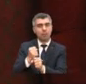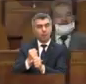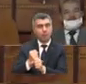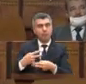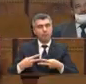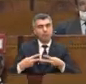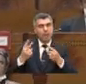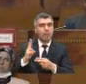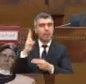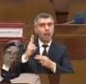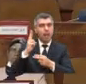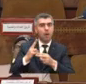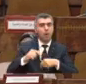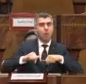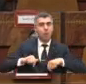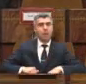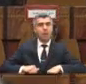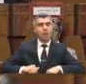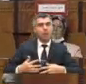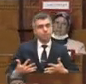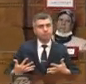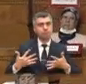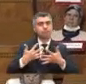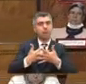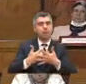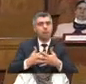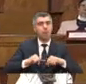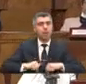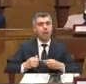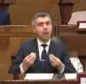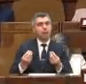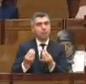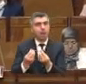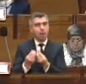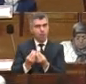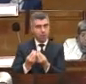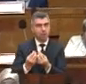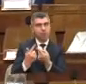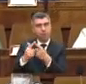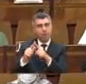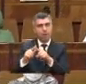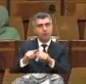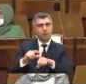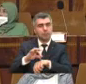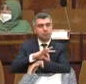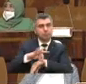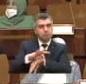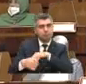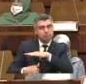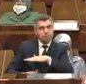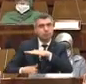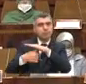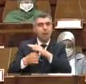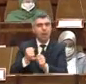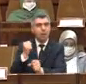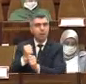الوزارة بالتنسيق مع مختلف الشركاء والقطاعات المعنية، وخاصة الوكالة الوطنية لإعادة التشغيل والكفاءات ووكالة التنمية